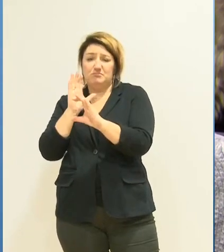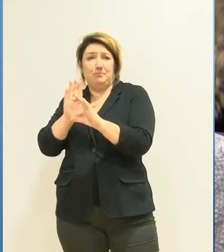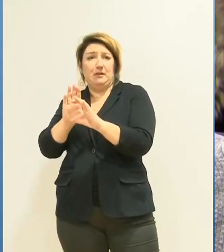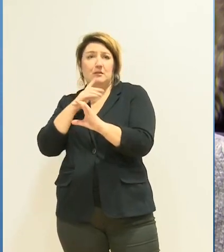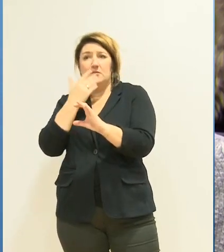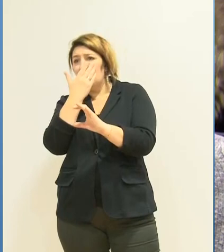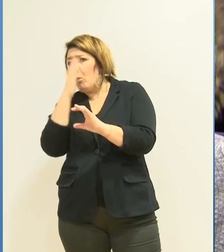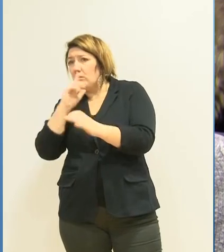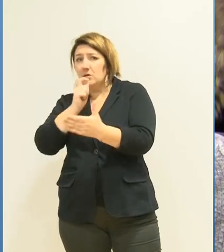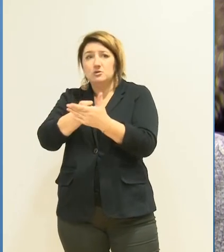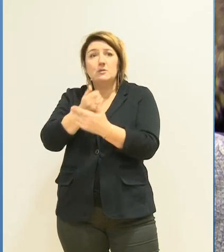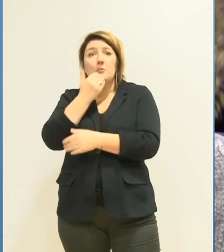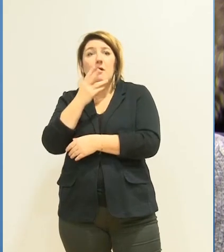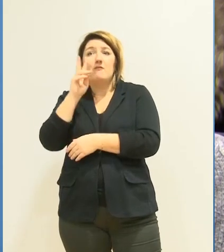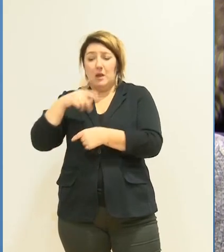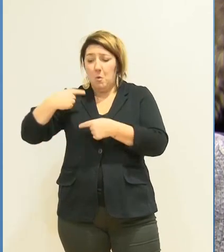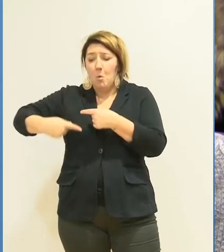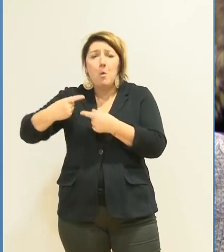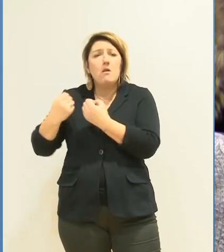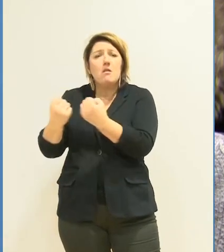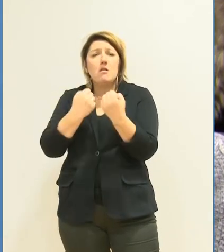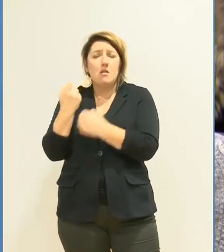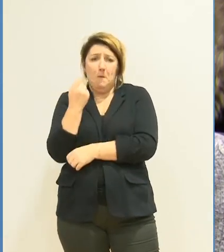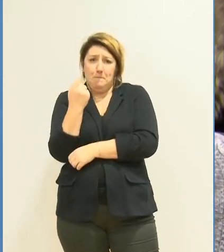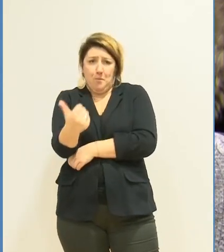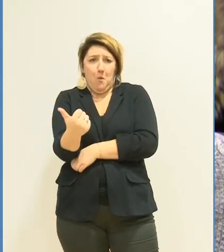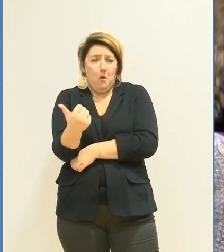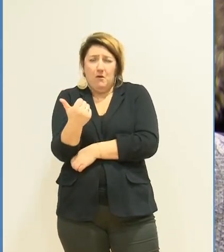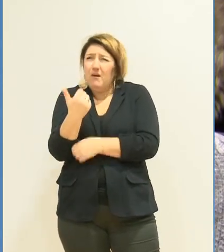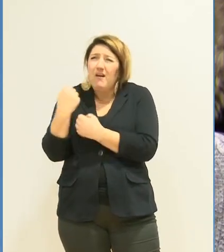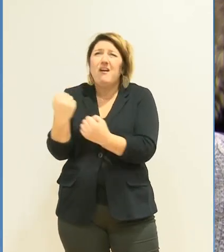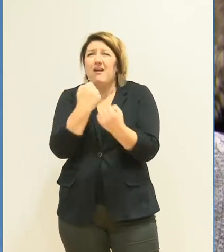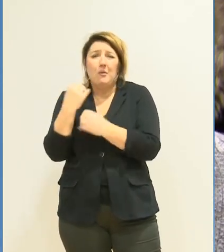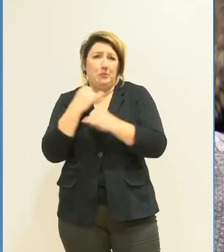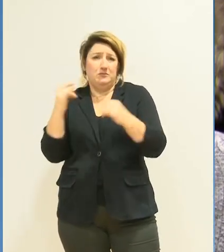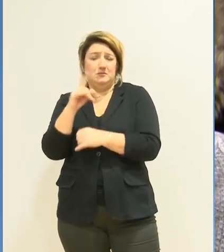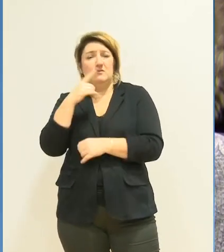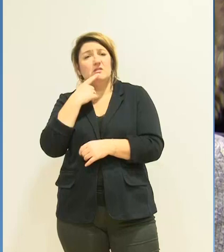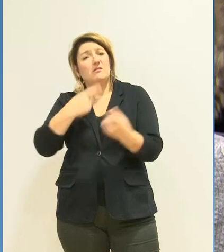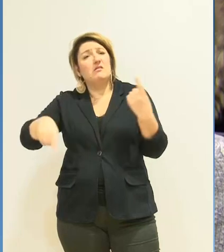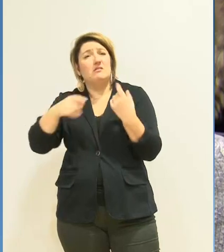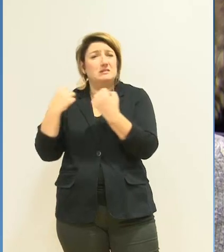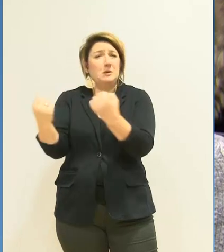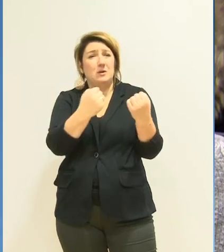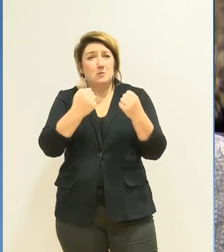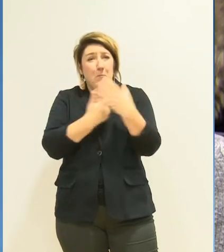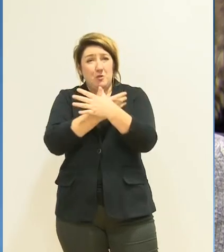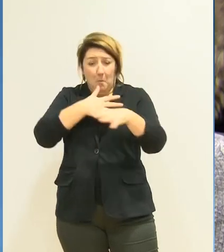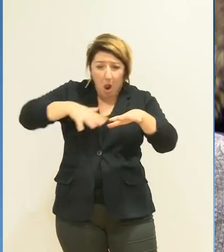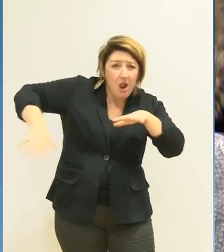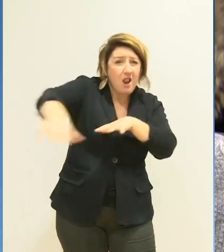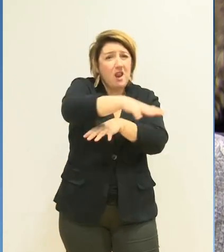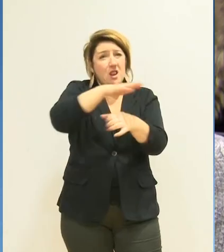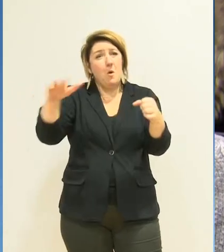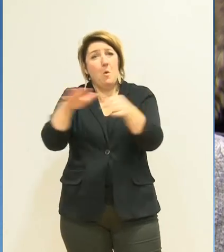ce ne sont pas des gens qui roulent beaucoup ne roule très peu parallèlement donc vous interdisait à ces gens de circuler dans toute la métropole parallèlement